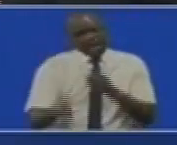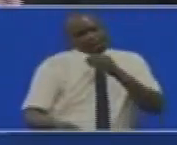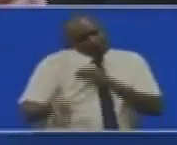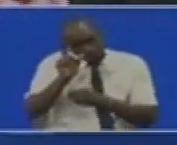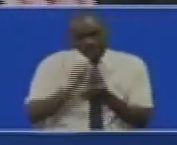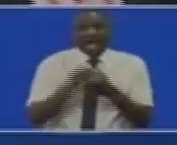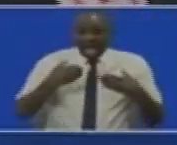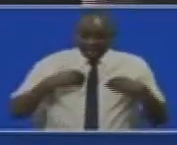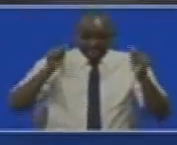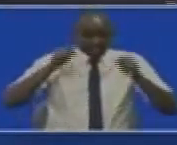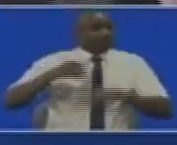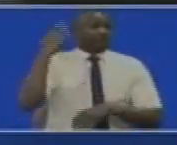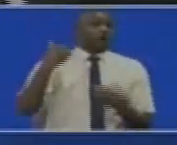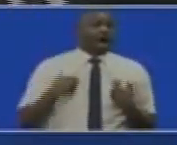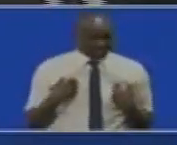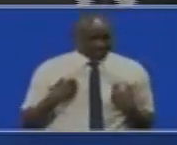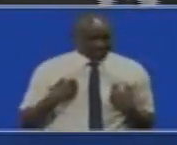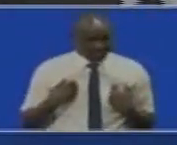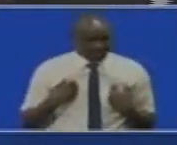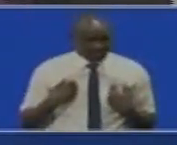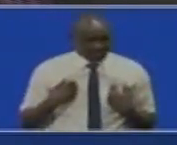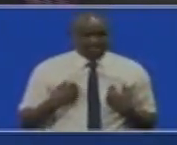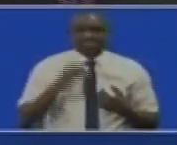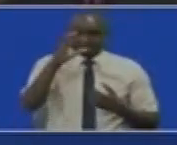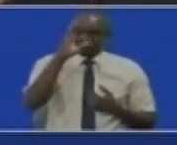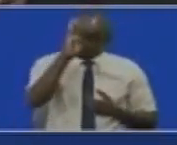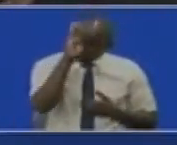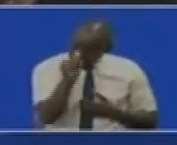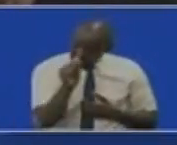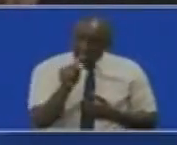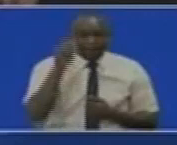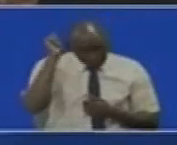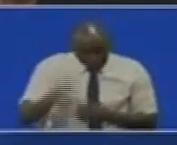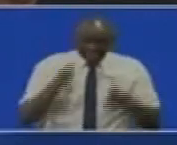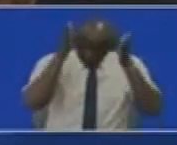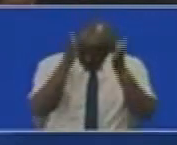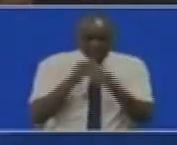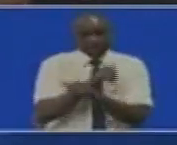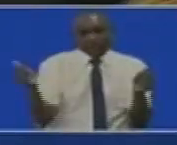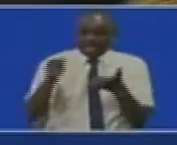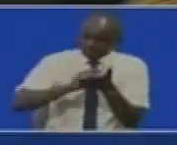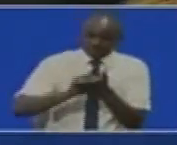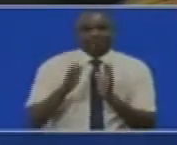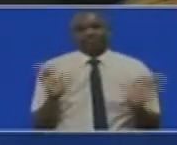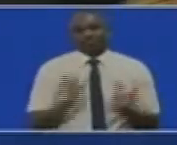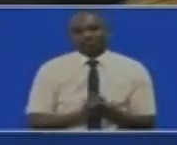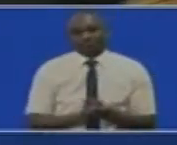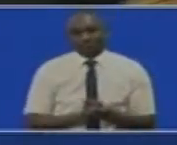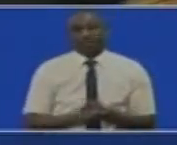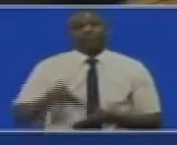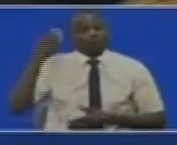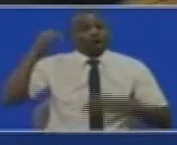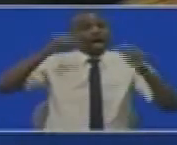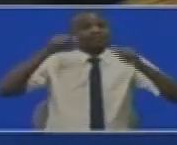yaliyo kwenye majadiliano na makubaliano ya pamoja yani CBA yaangaziwe kikamilifu na kwa uwazi. Mkataba ambao